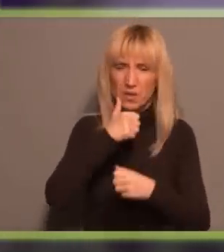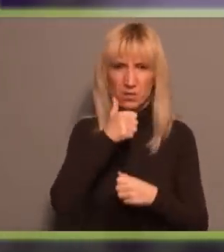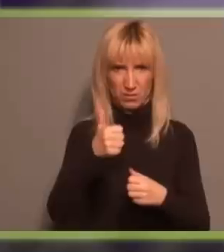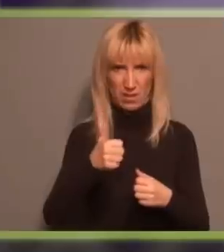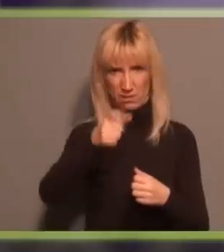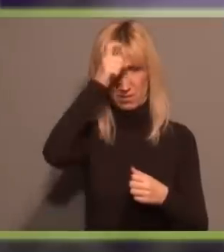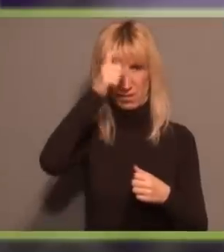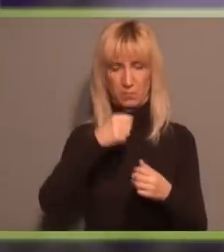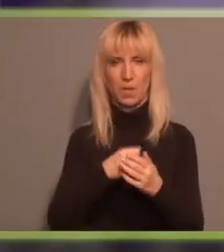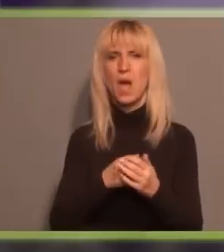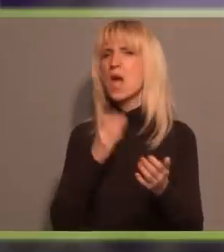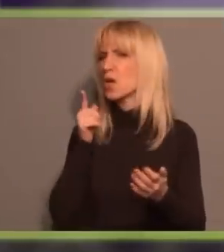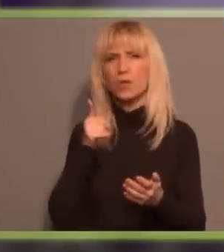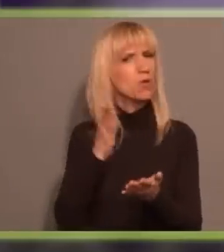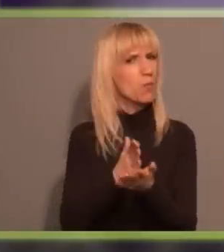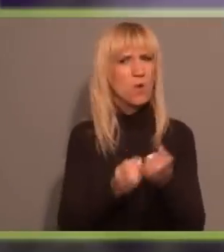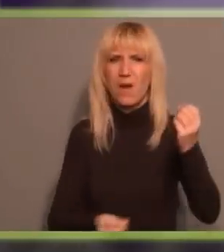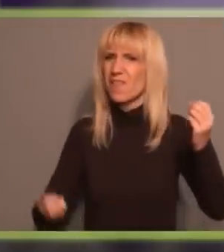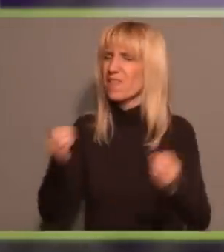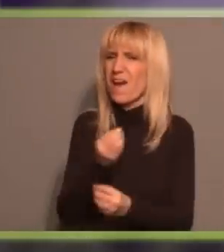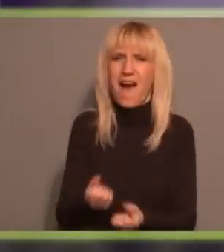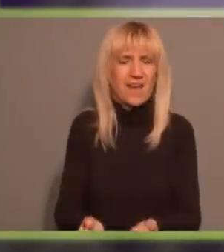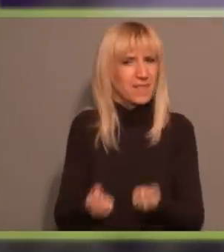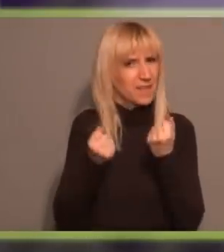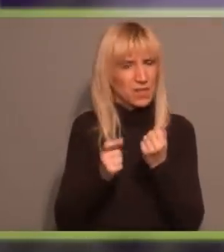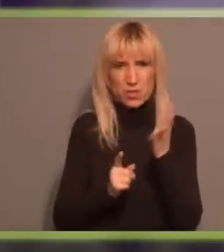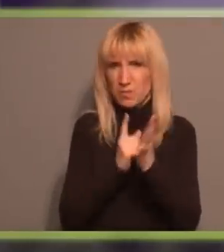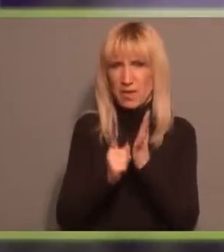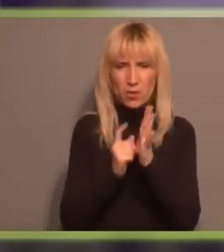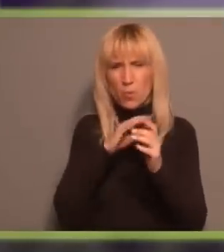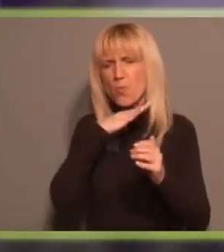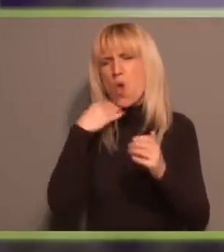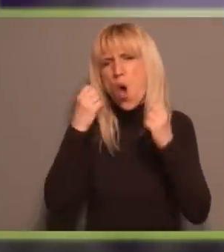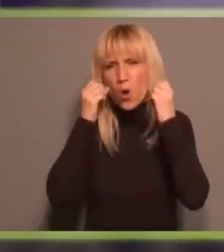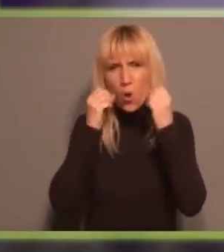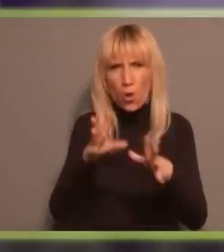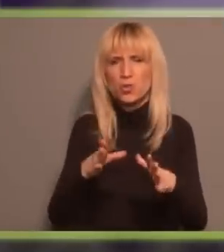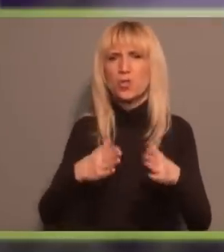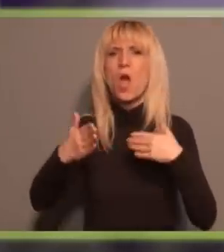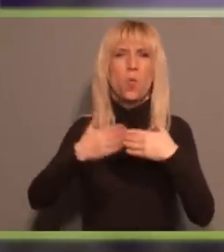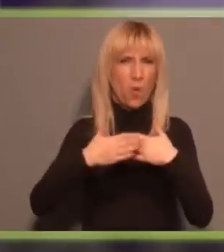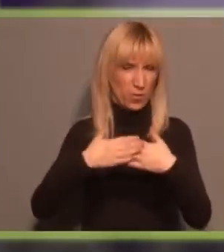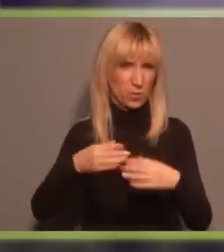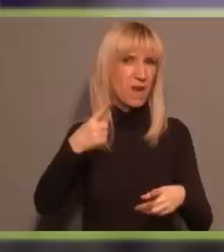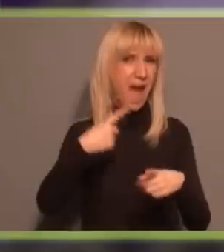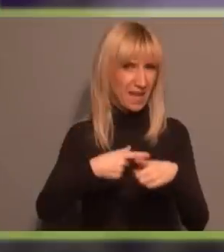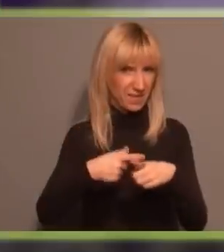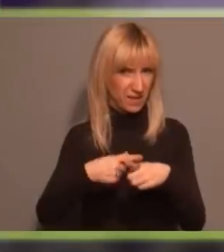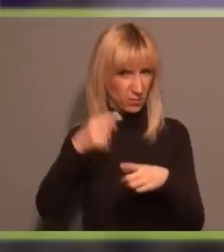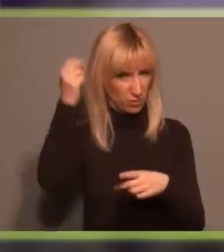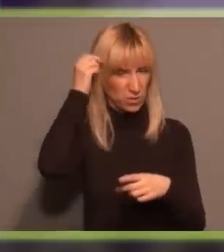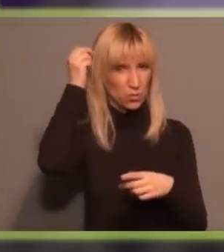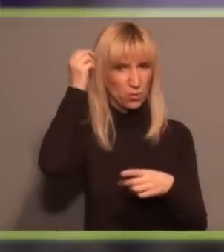u Srbiji. I to bio najteži i još gore, moram da vam kažem, bio još gore nego u